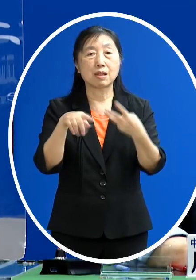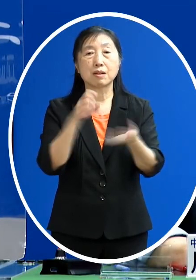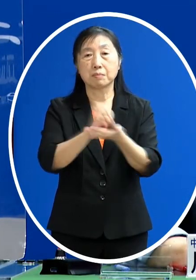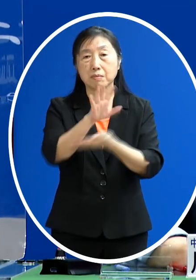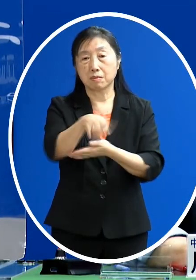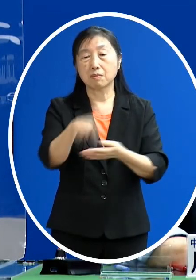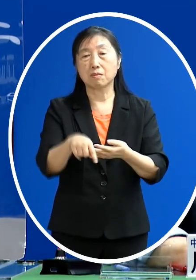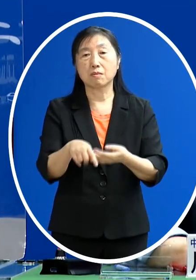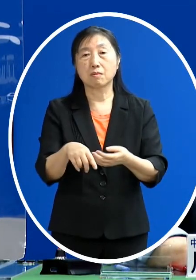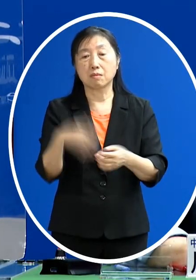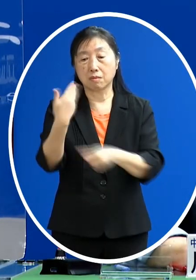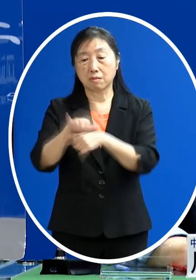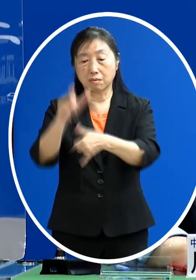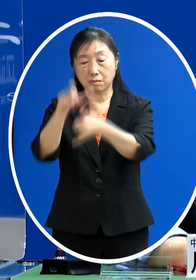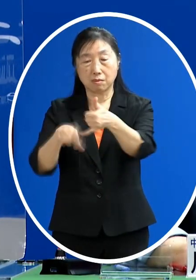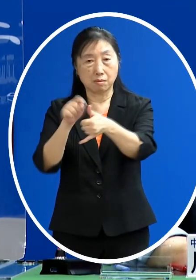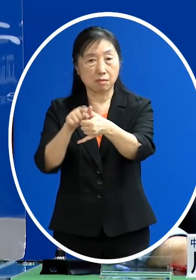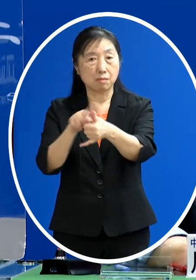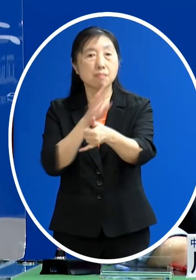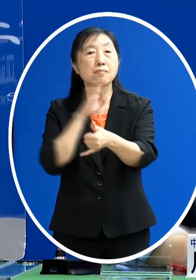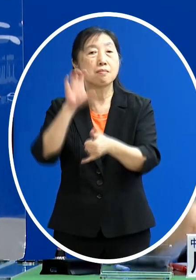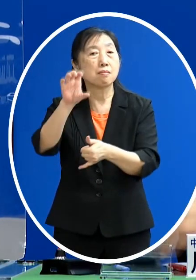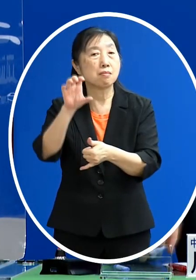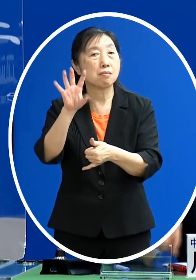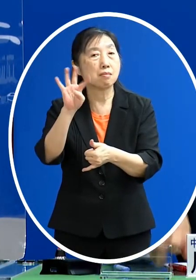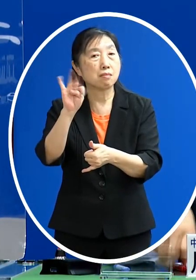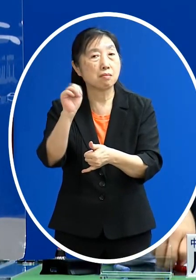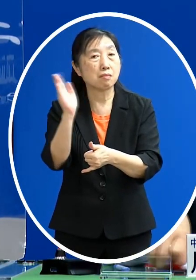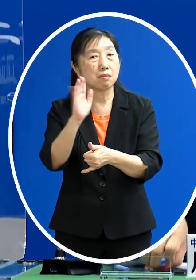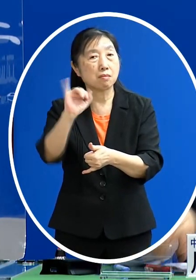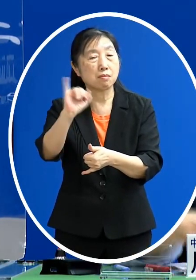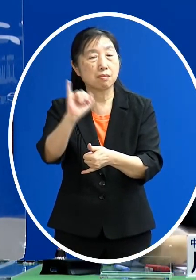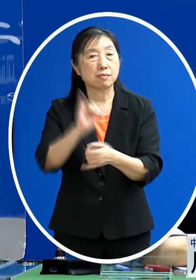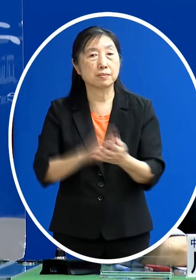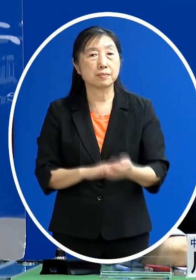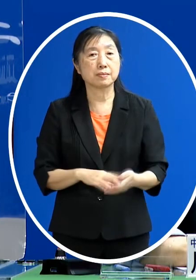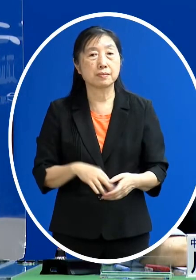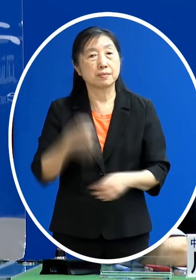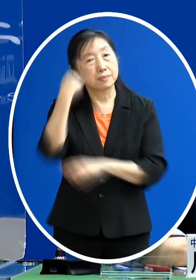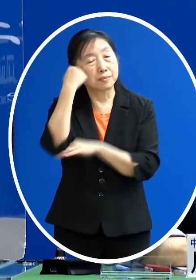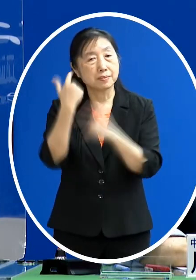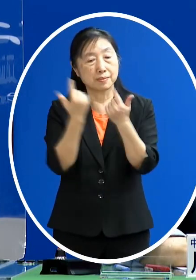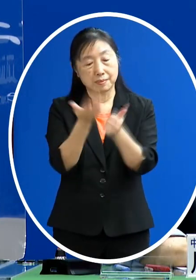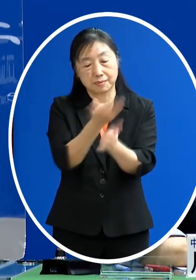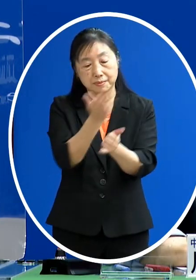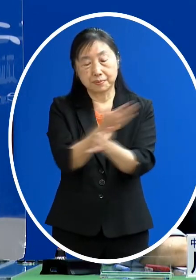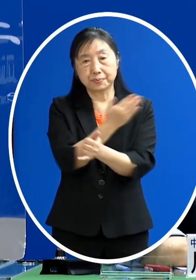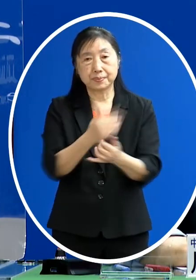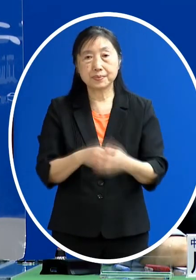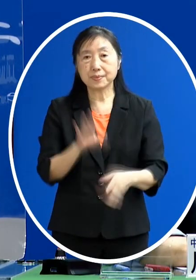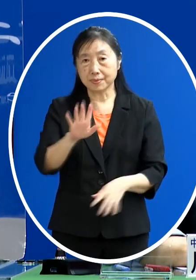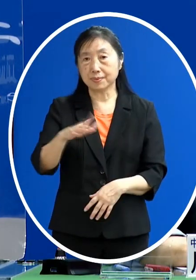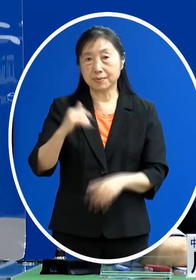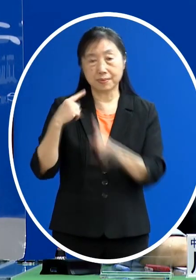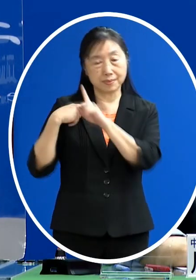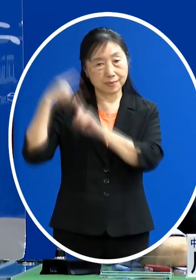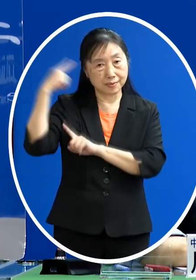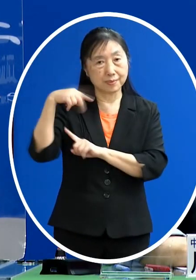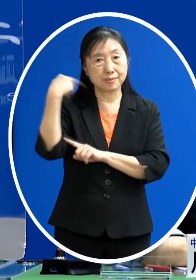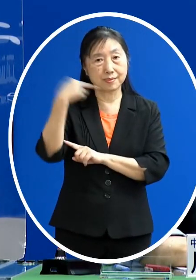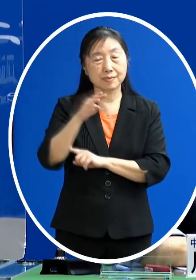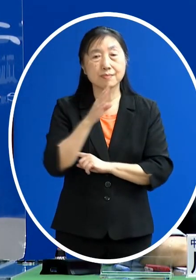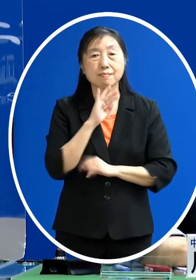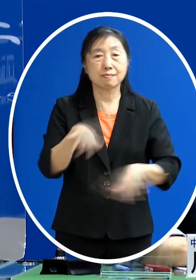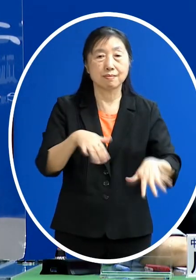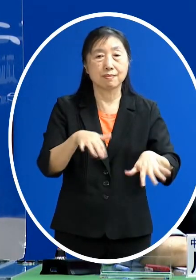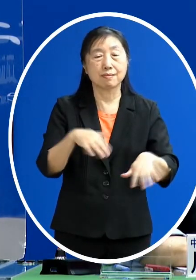案哈。那其中死亡的这一位是90多岁的女性哈，住在北部，那她有这高血压跟帕金森